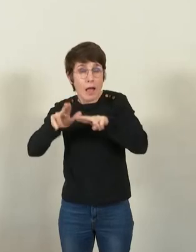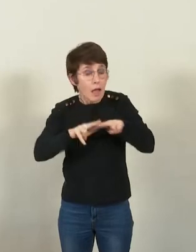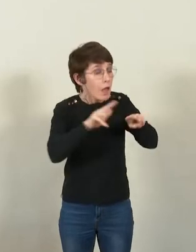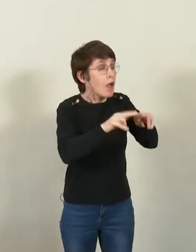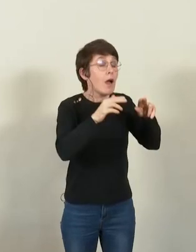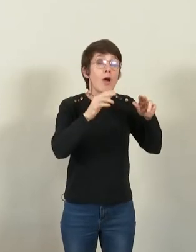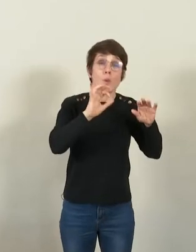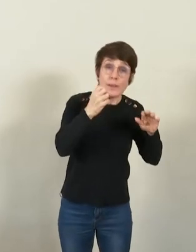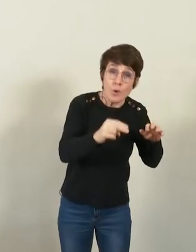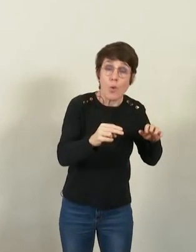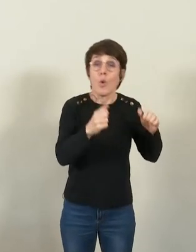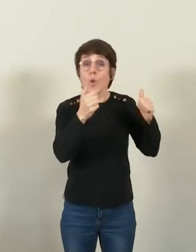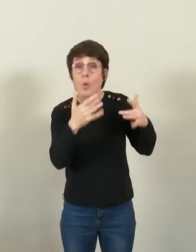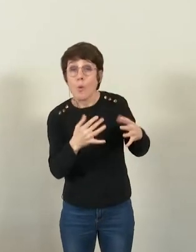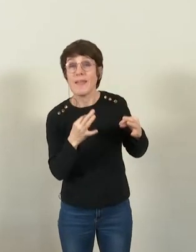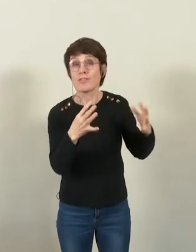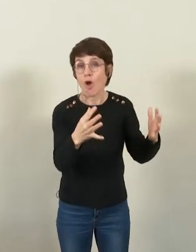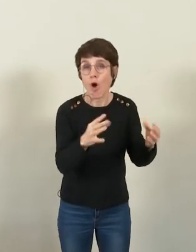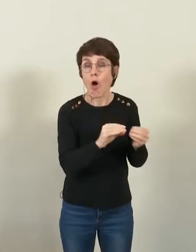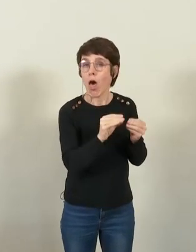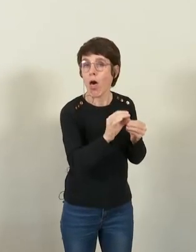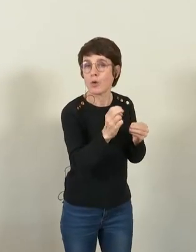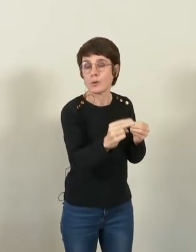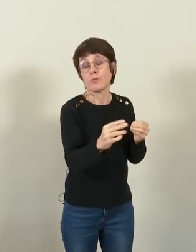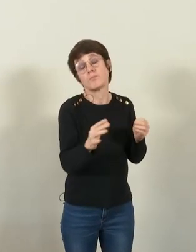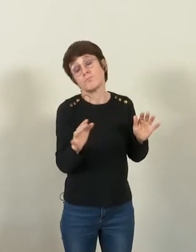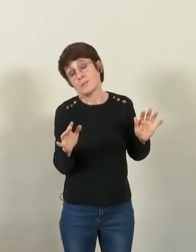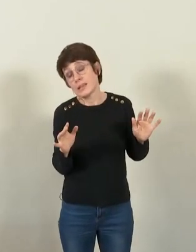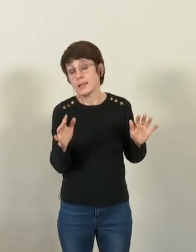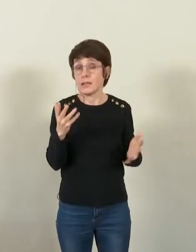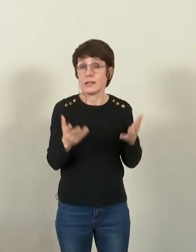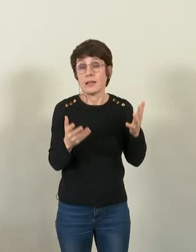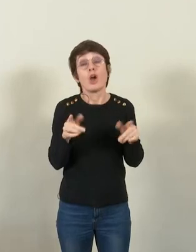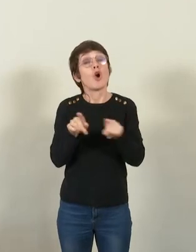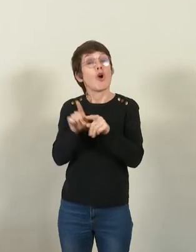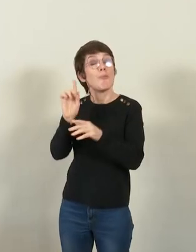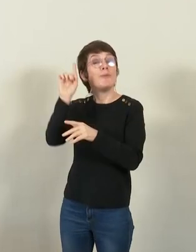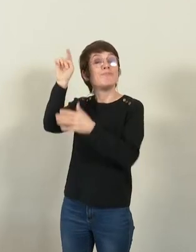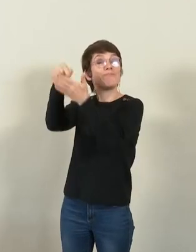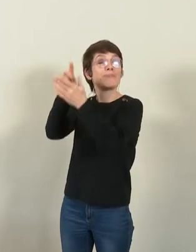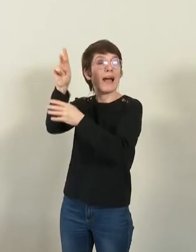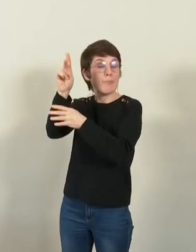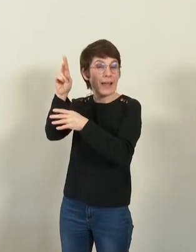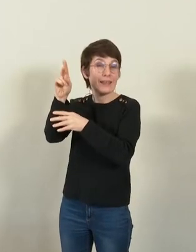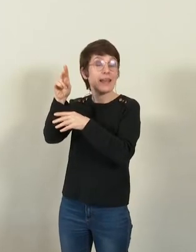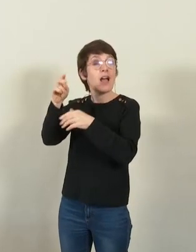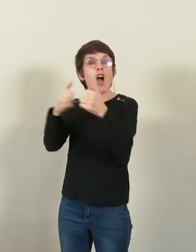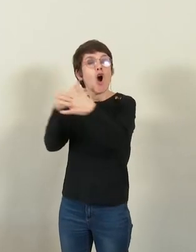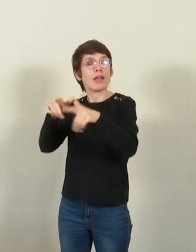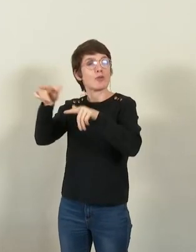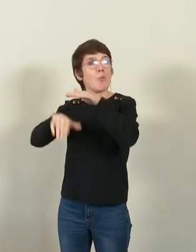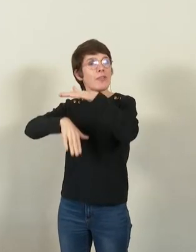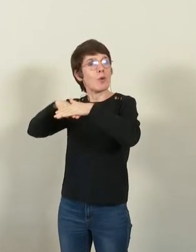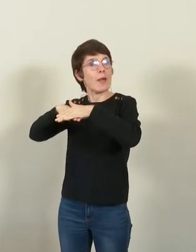temps je pense que hélas les résultats comme d'ailleurs pour l'encadrement des loyers à Paris où seulement une centaine d'appartements sont ont été